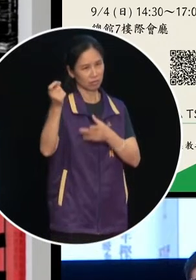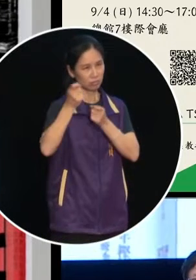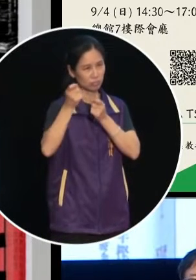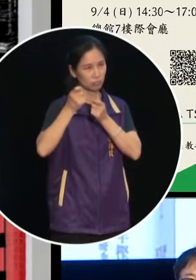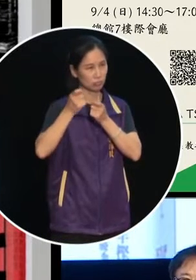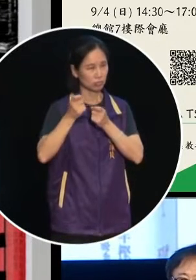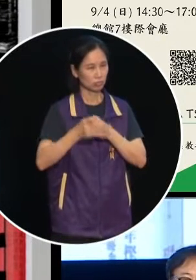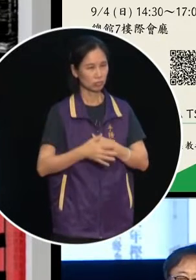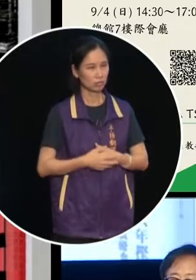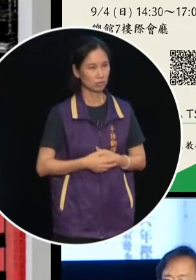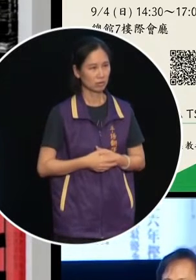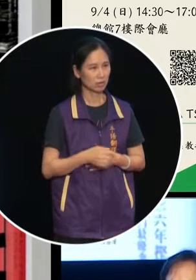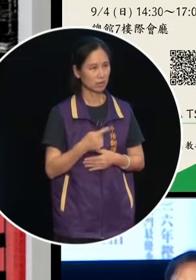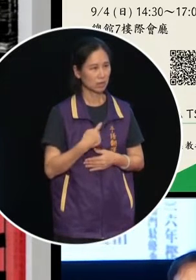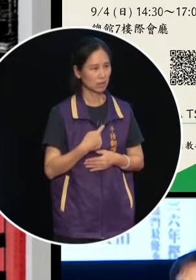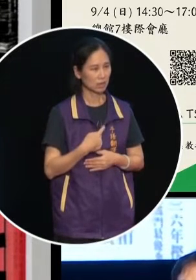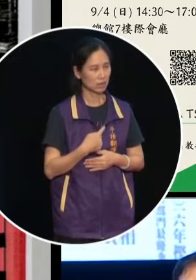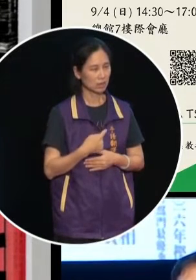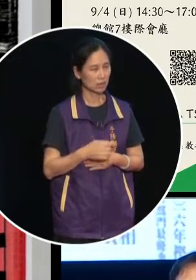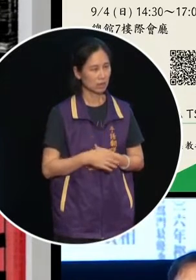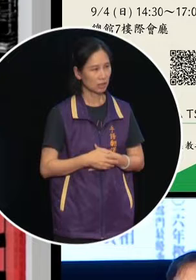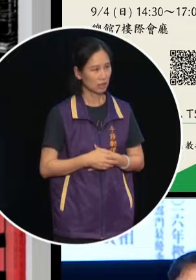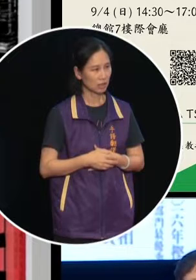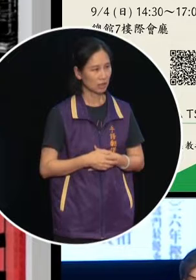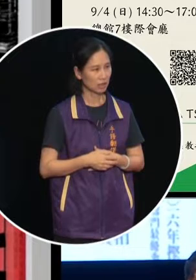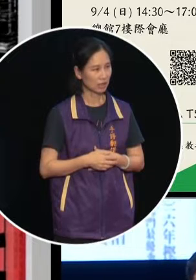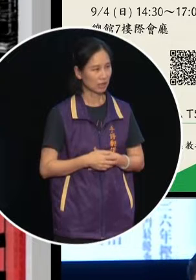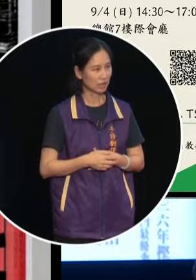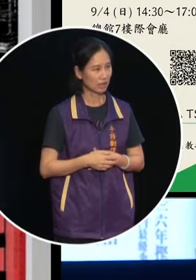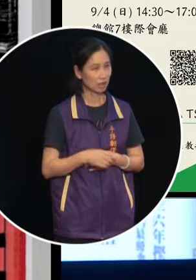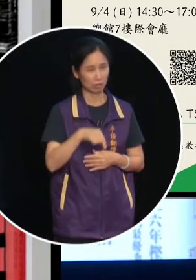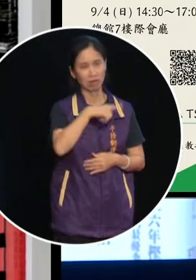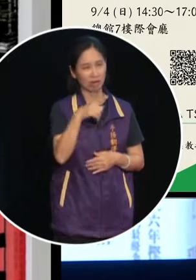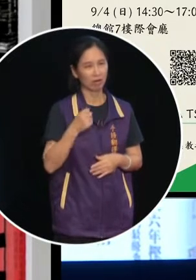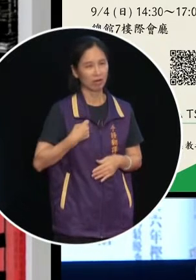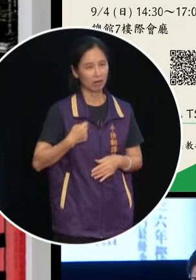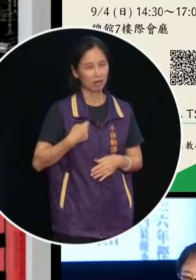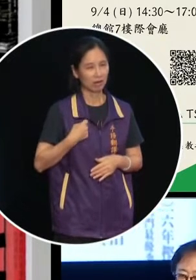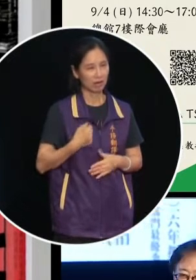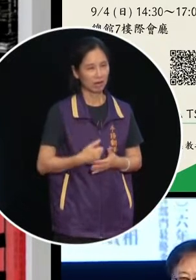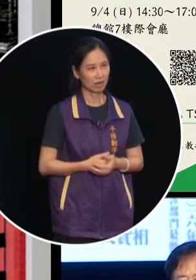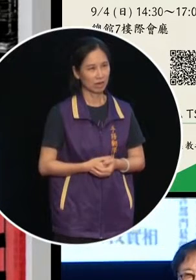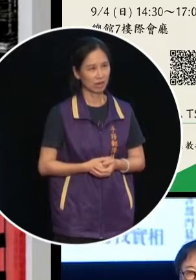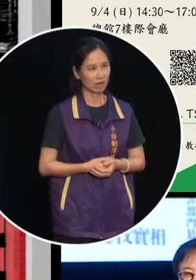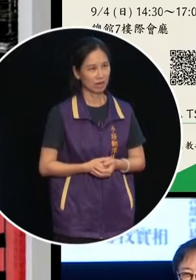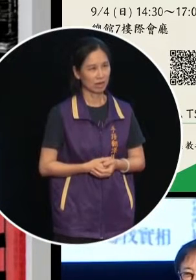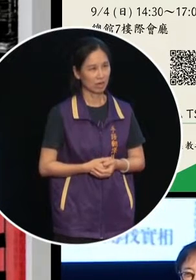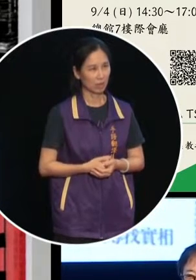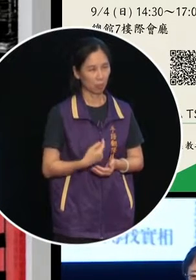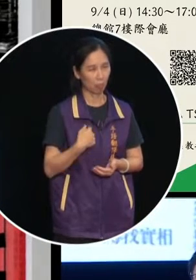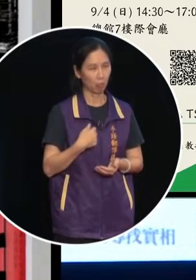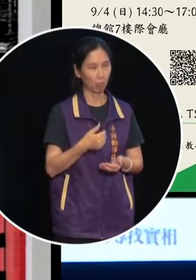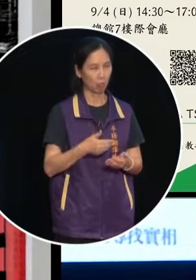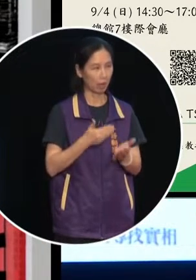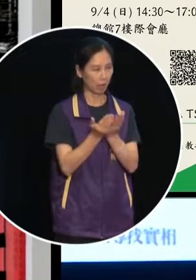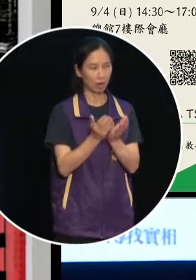个有日本人，斯班明夫先生，对大家都知道吧？哇，所以我现在觉得不能输给他。